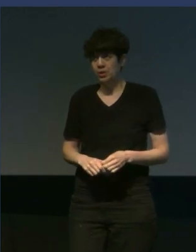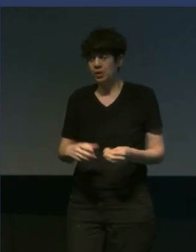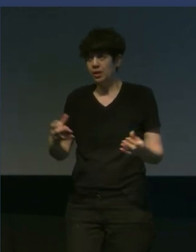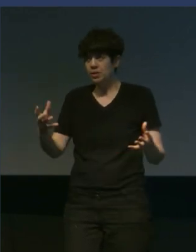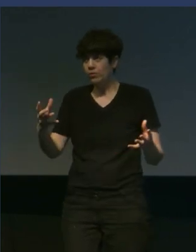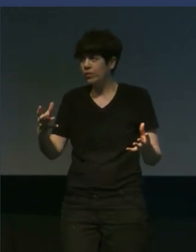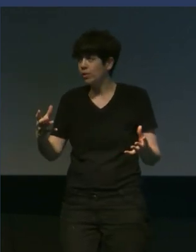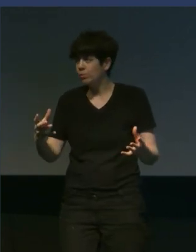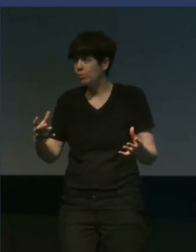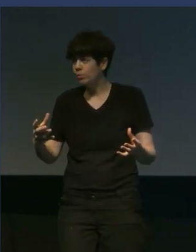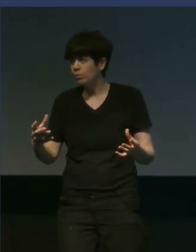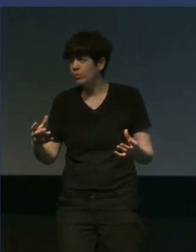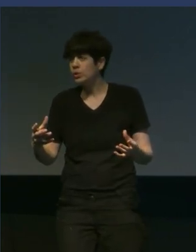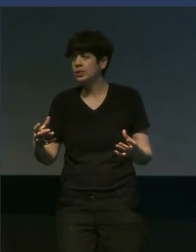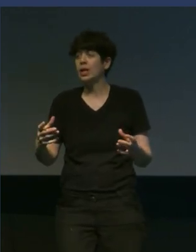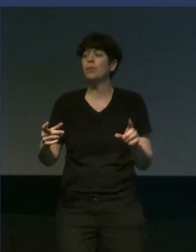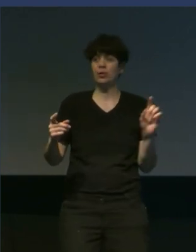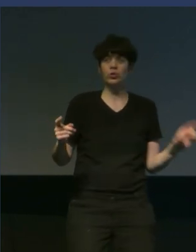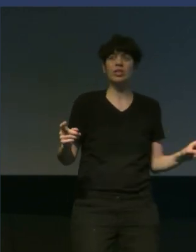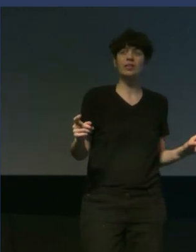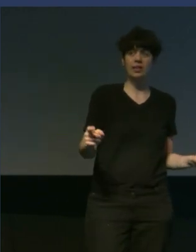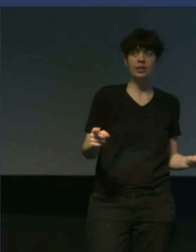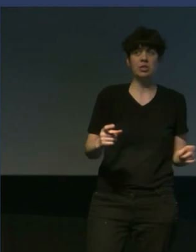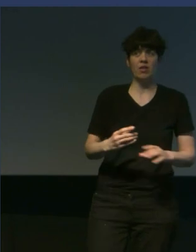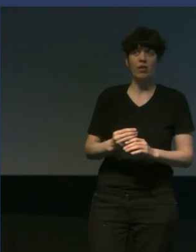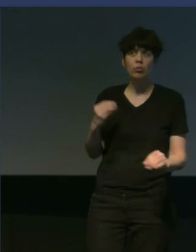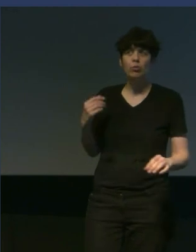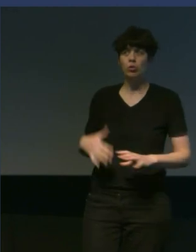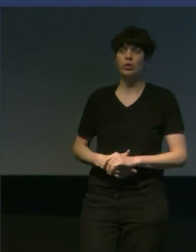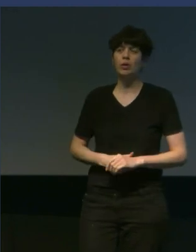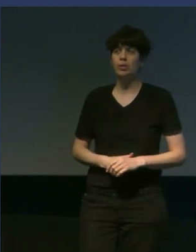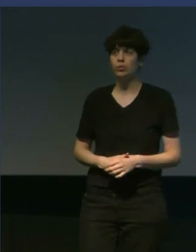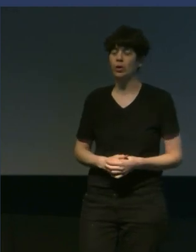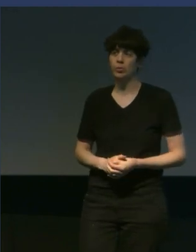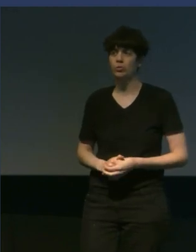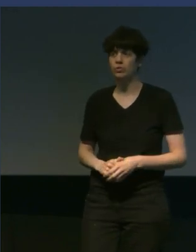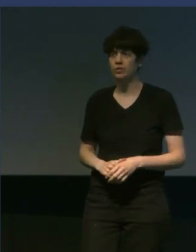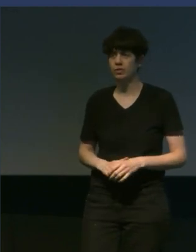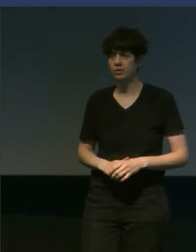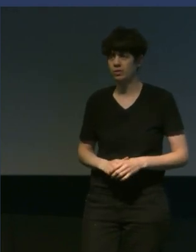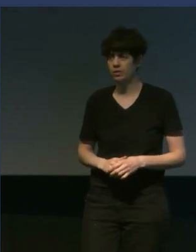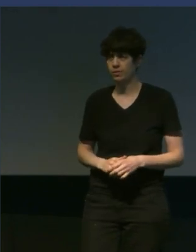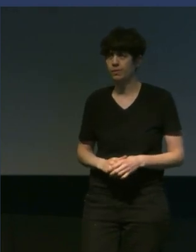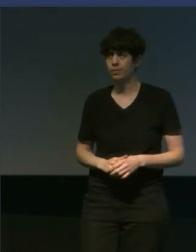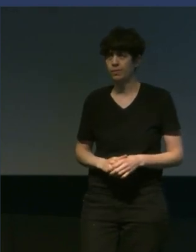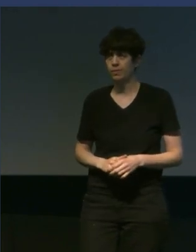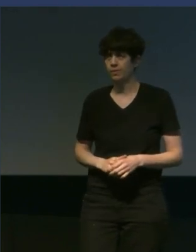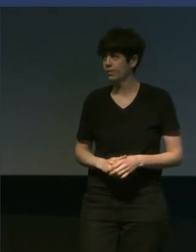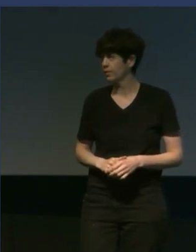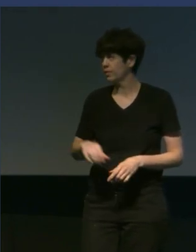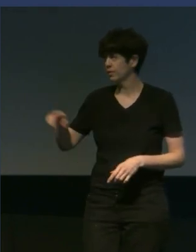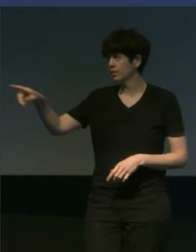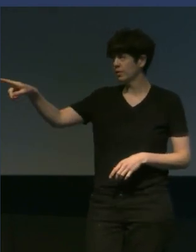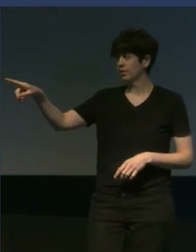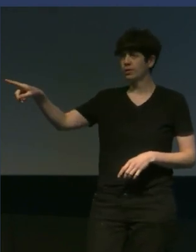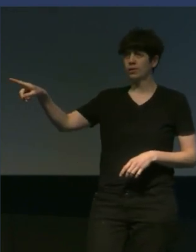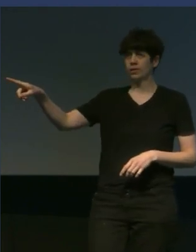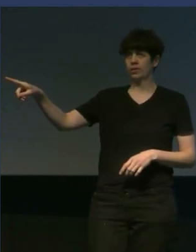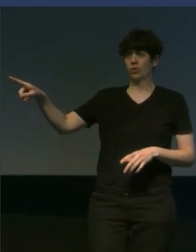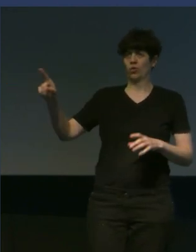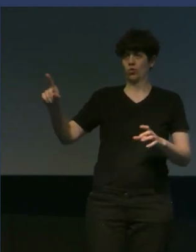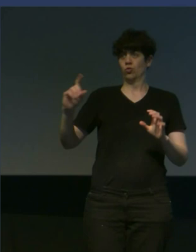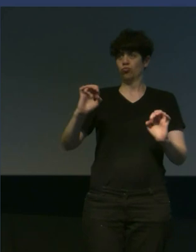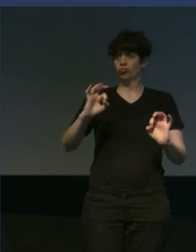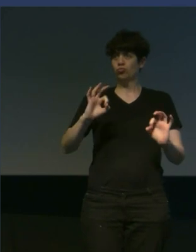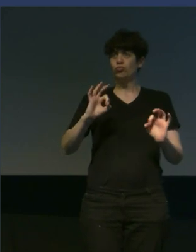a vocal from Papa Jacobini, but the other one from like one. Bah,